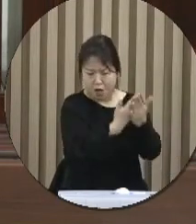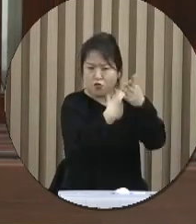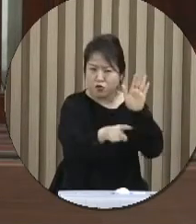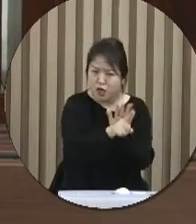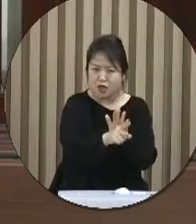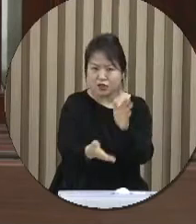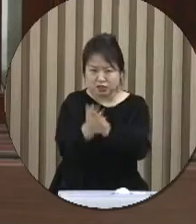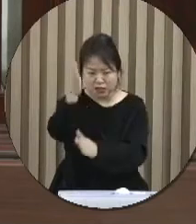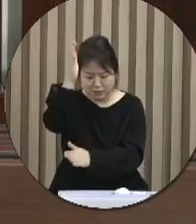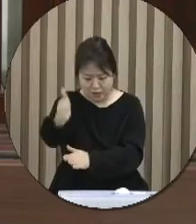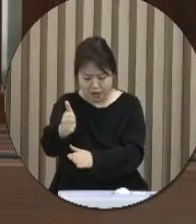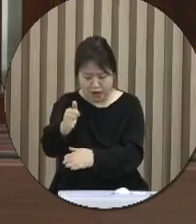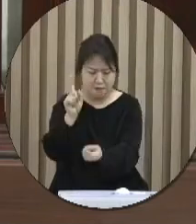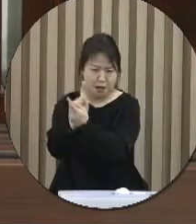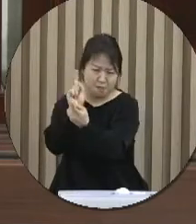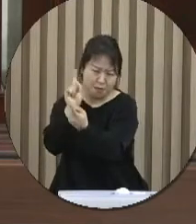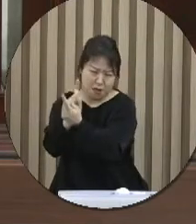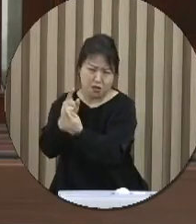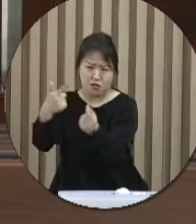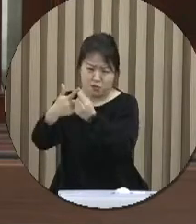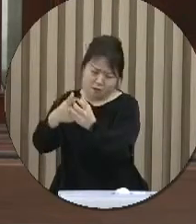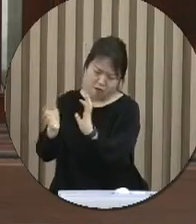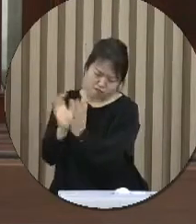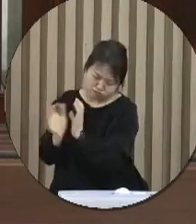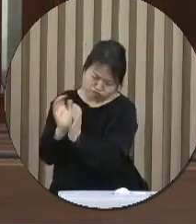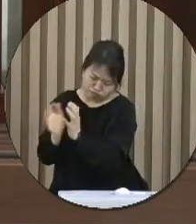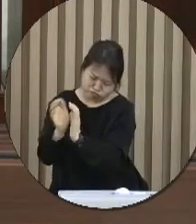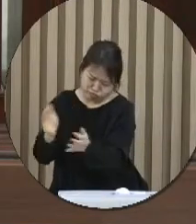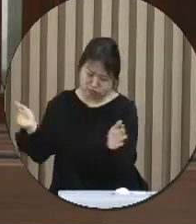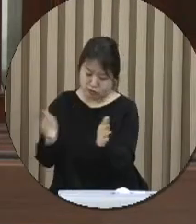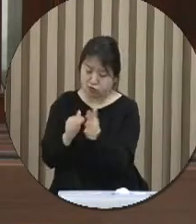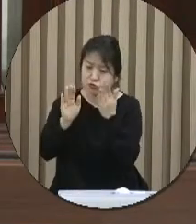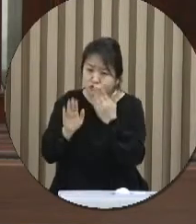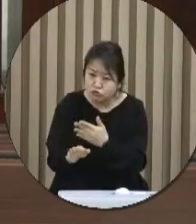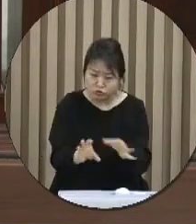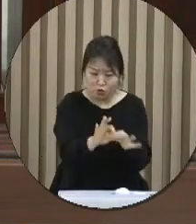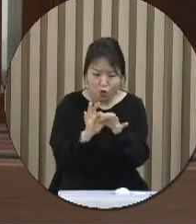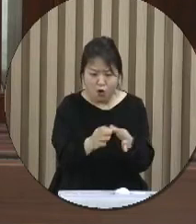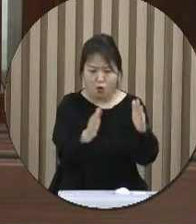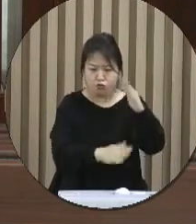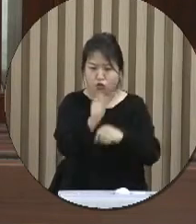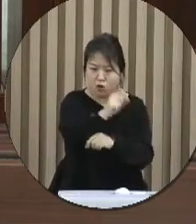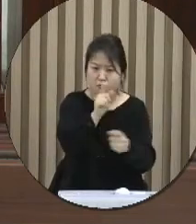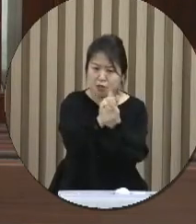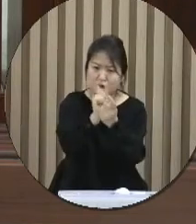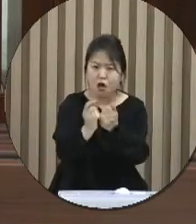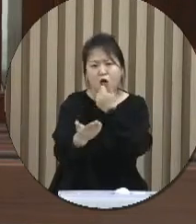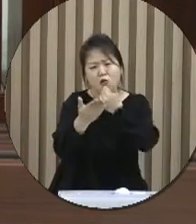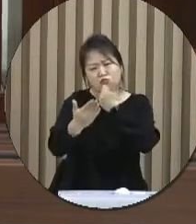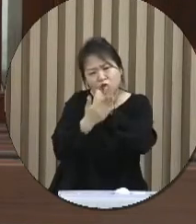위해 서철모 시장님을 6번 찾아가 개인 면담을 하고 관계 공직자 여러분을 만나